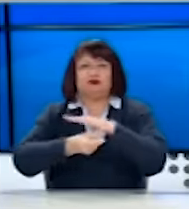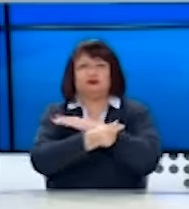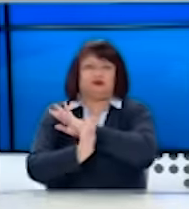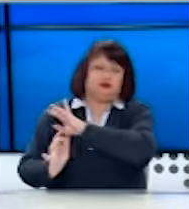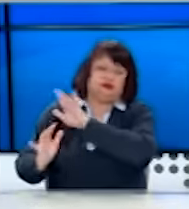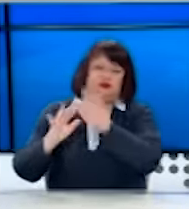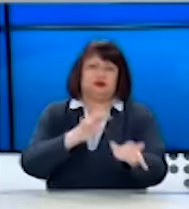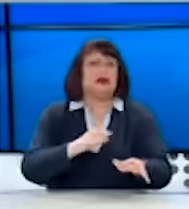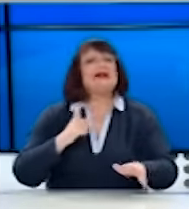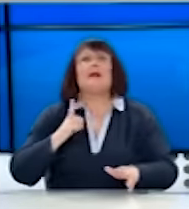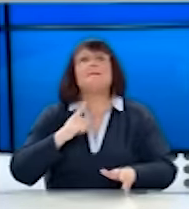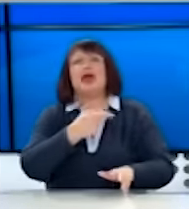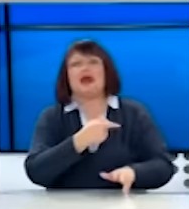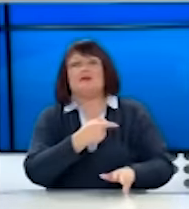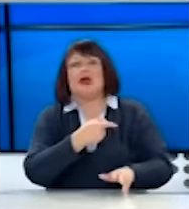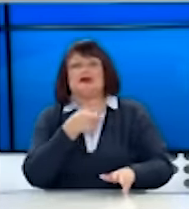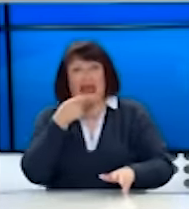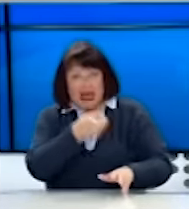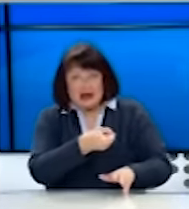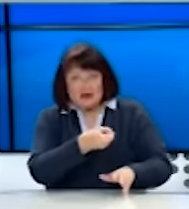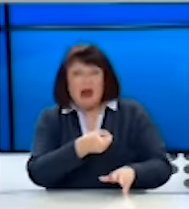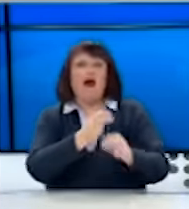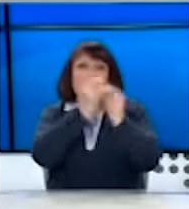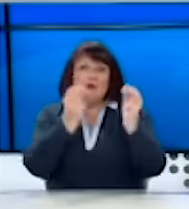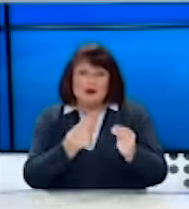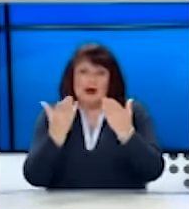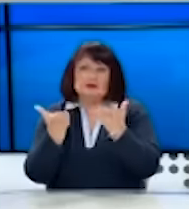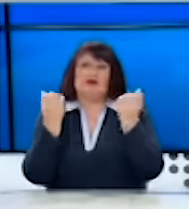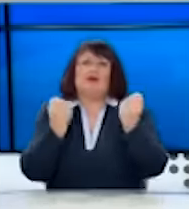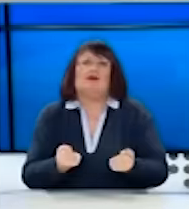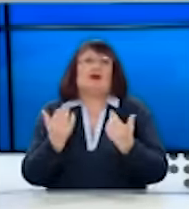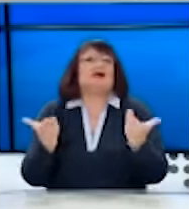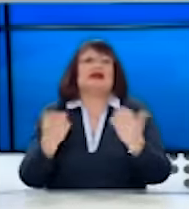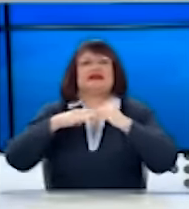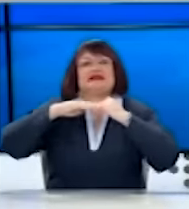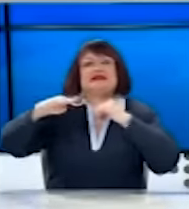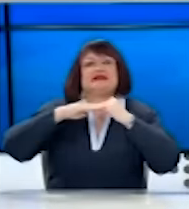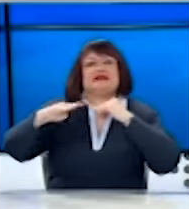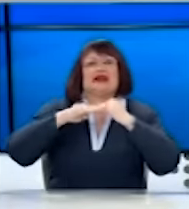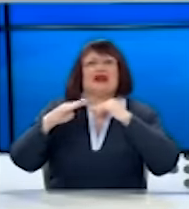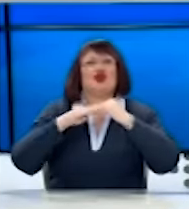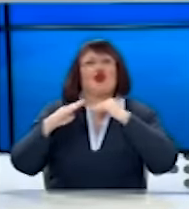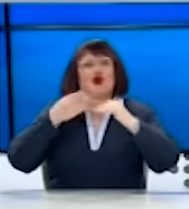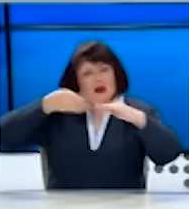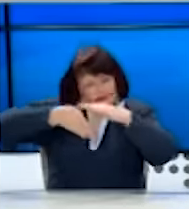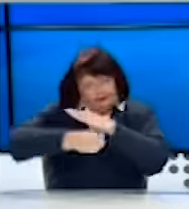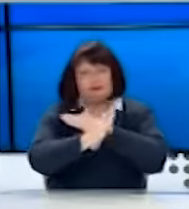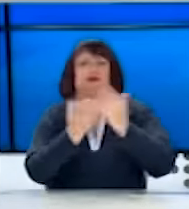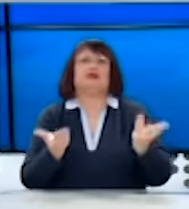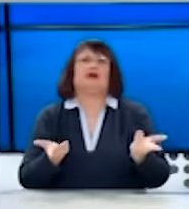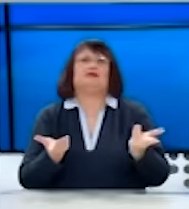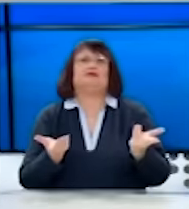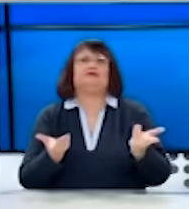Των εγκλημάτων σας ο απόϊχος που κατάφερε τα σύνορα να δρασκελίσει είναι οι